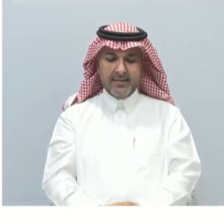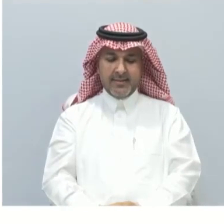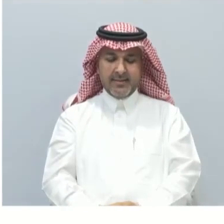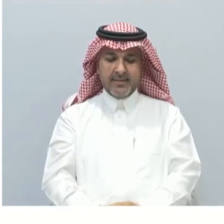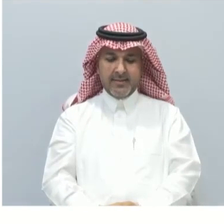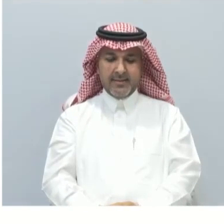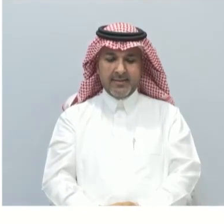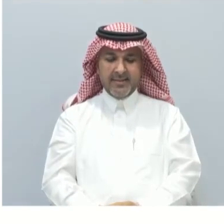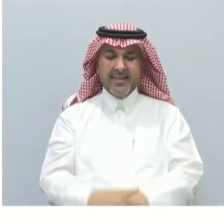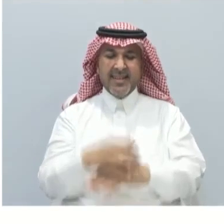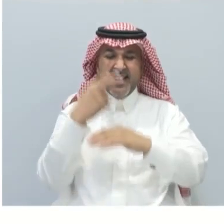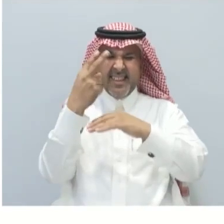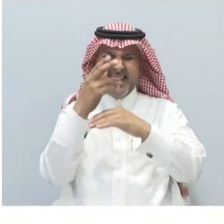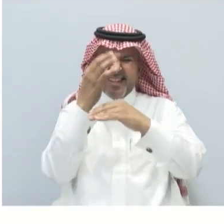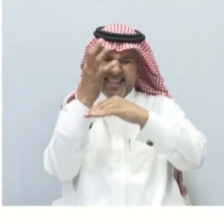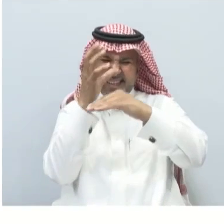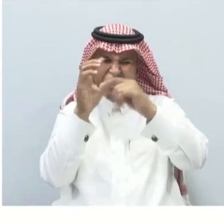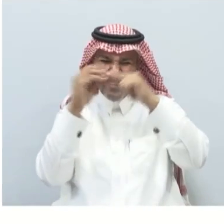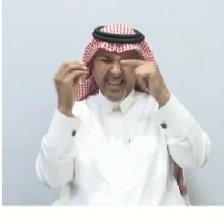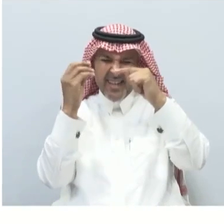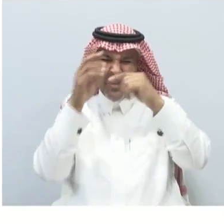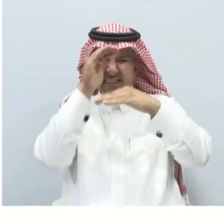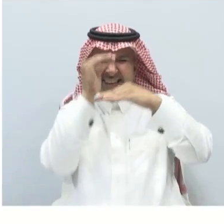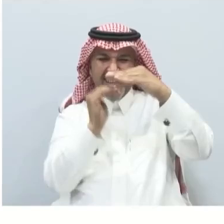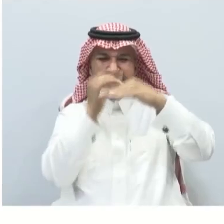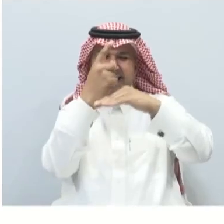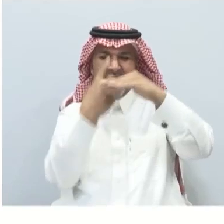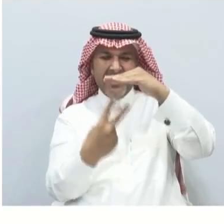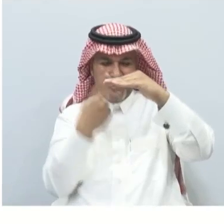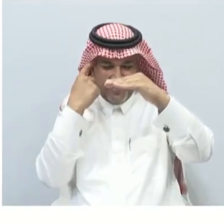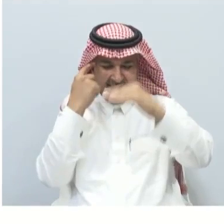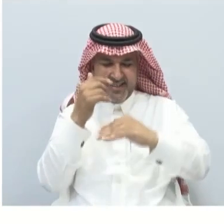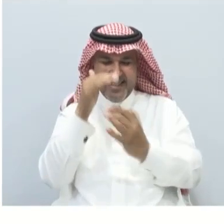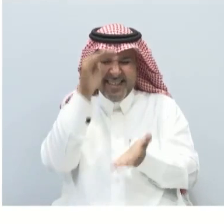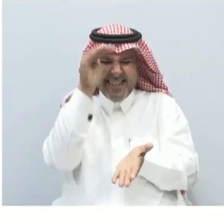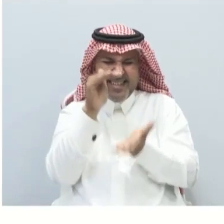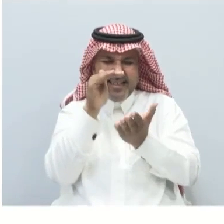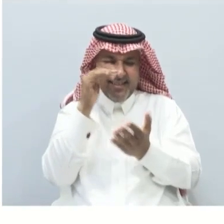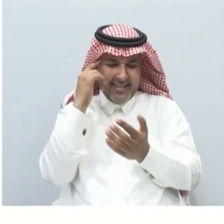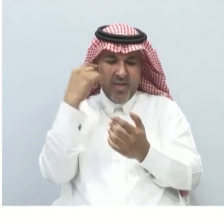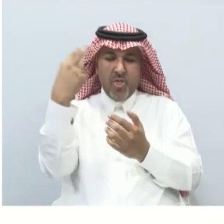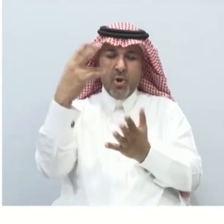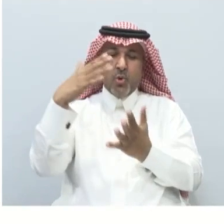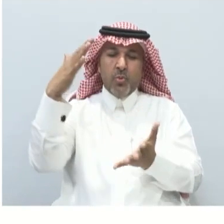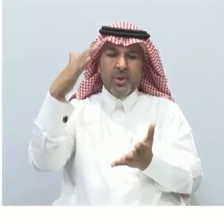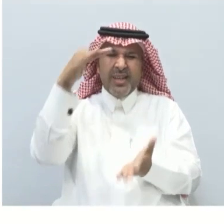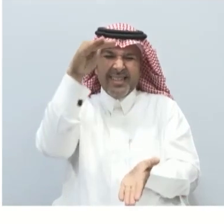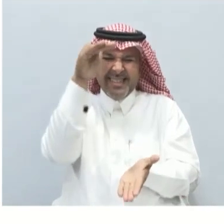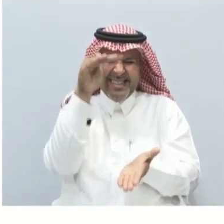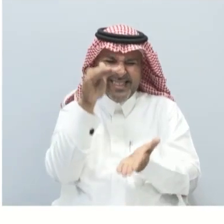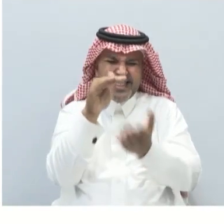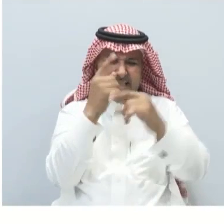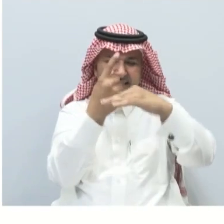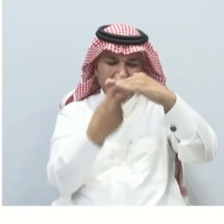ولكن يوم دخل عليها سالب حولها لهذه الصوره اللي هي صوره ايش صوره تضمحلال اذا هي داله نمو